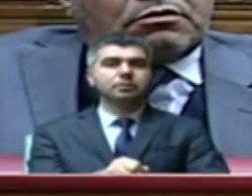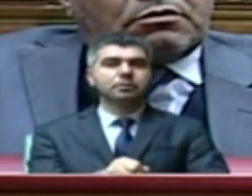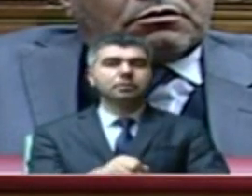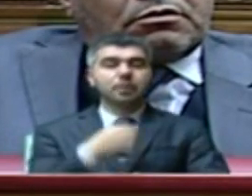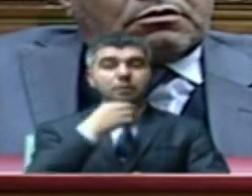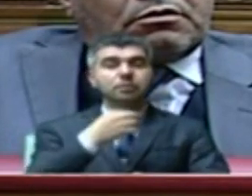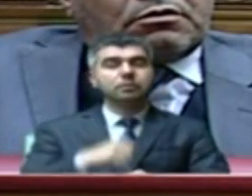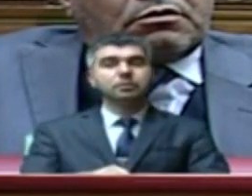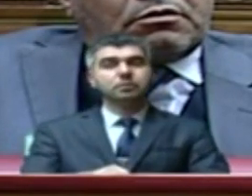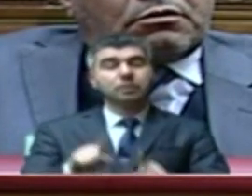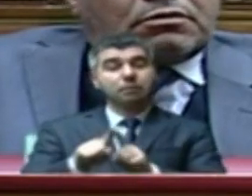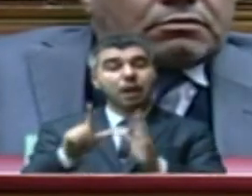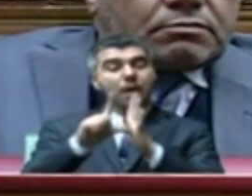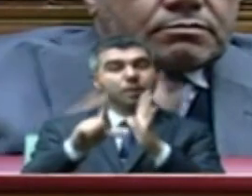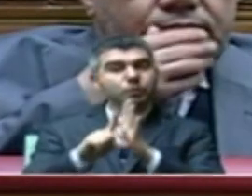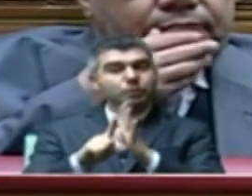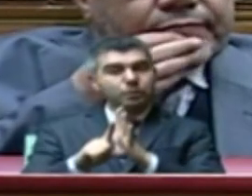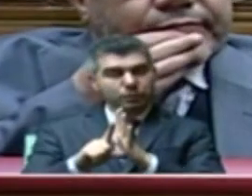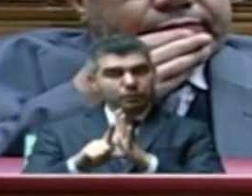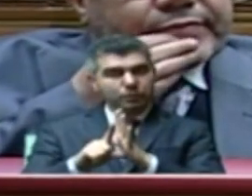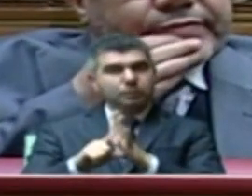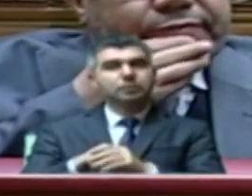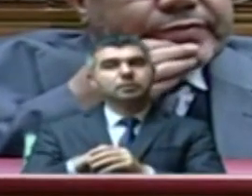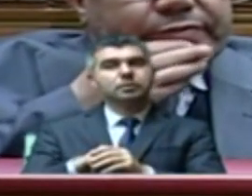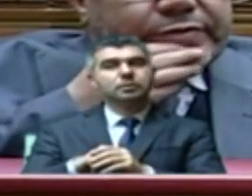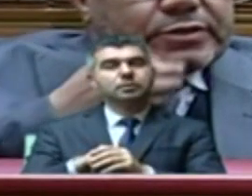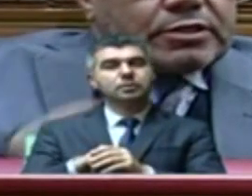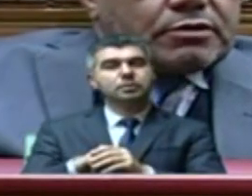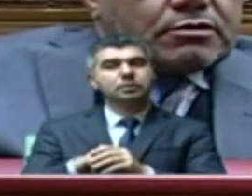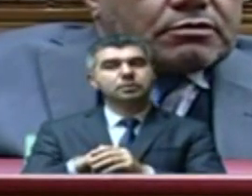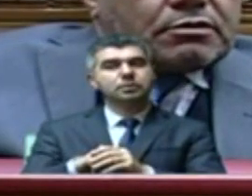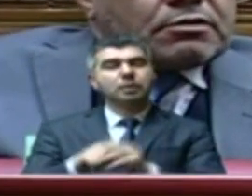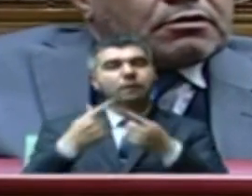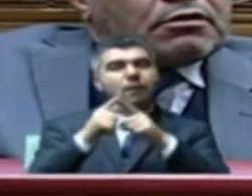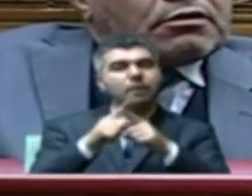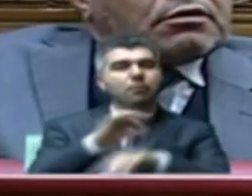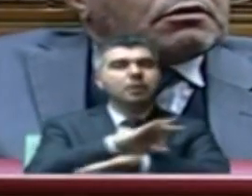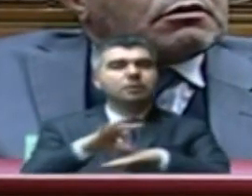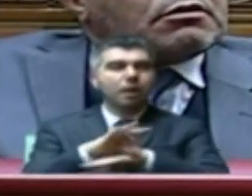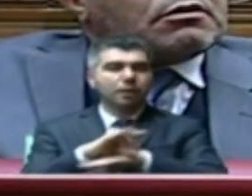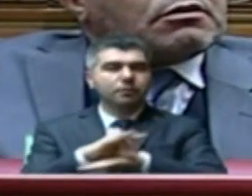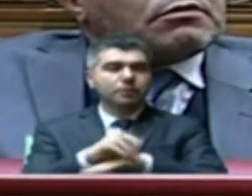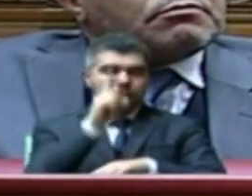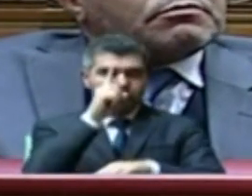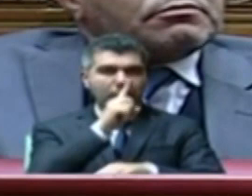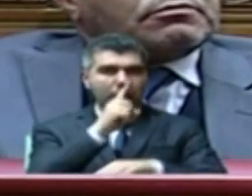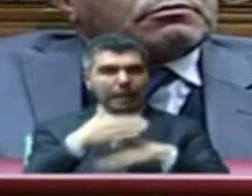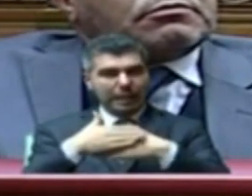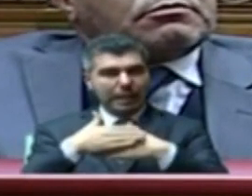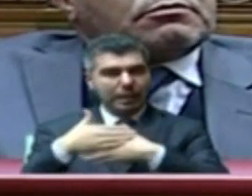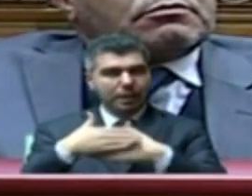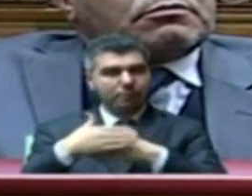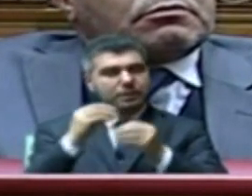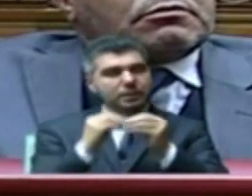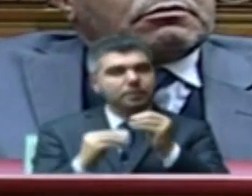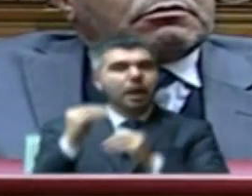أشرتهم إلى القانون ديال يعني هاد المستخدمين اللي نتمناو باش يكون يعني الزيادة